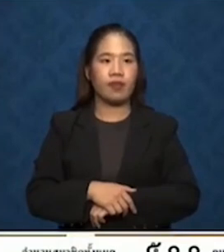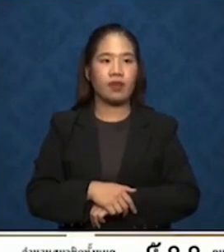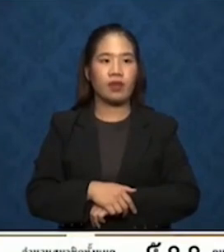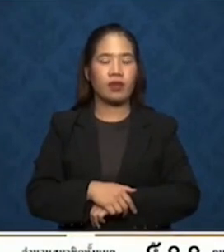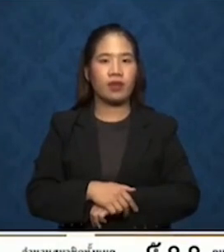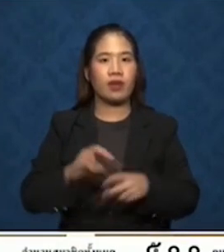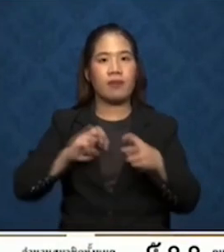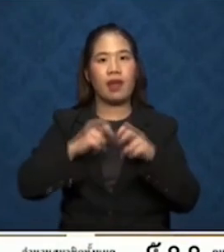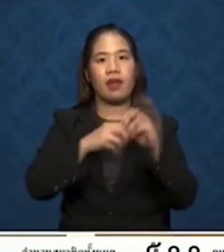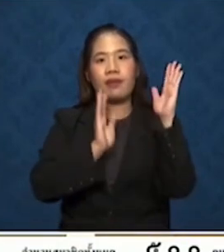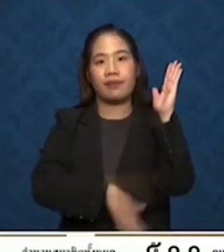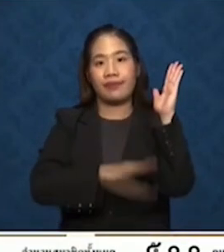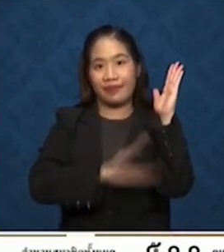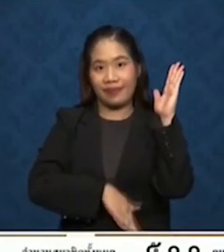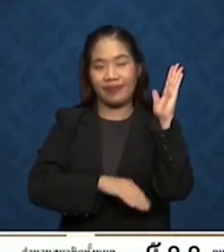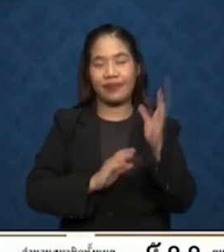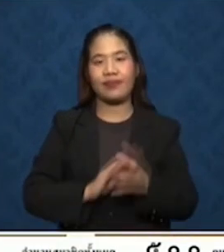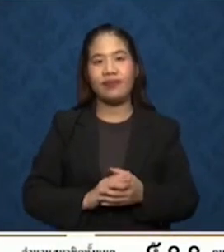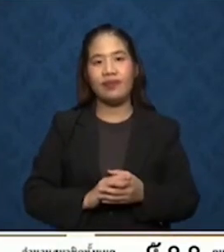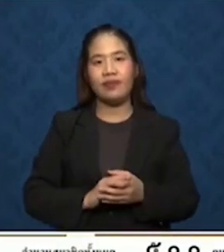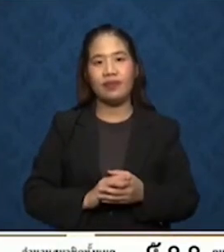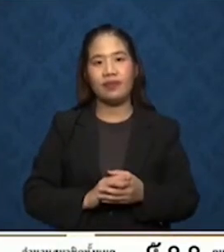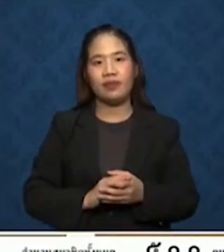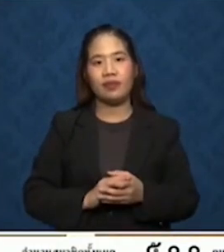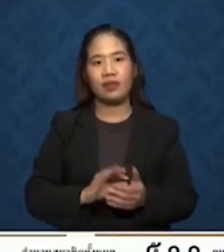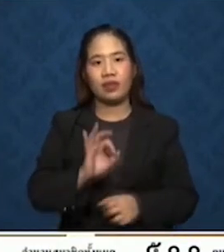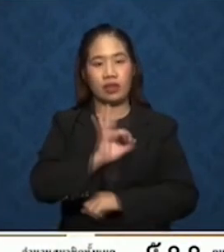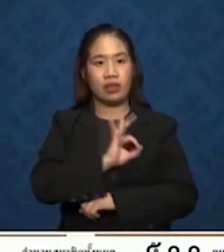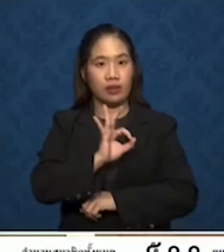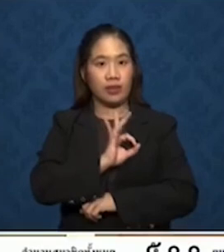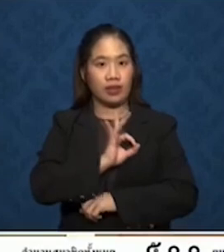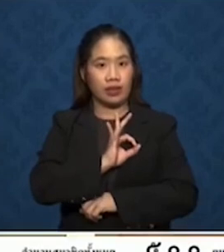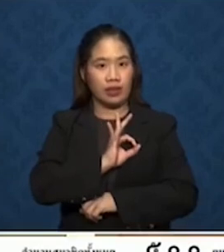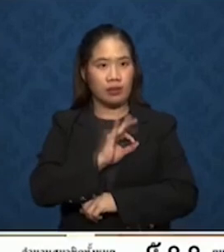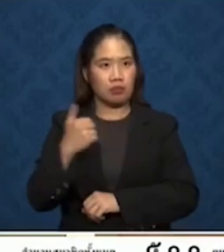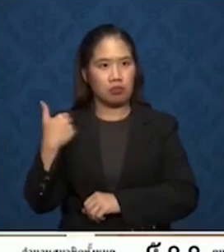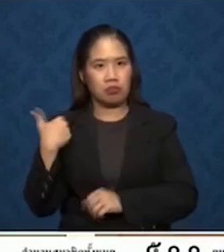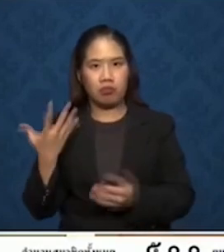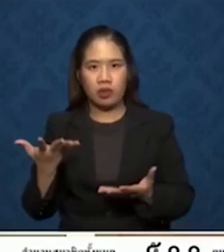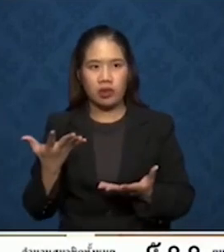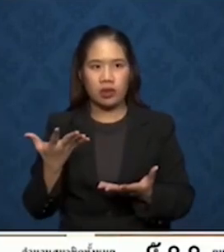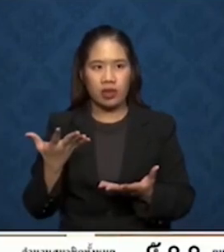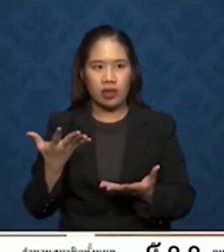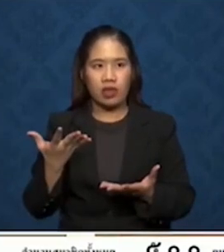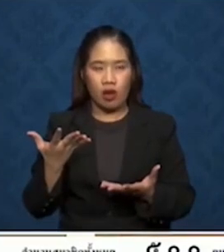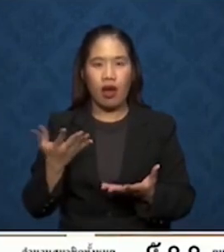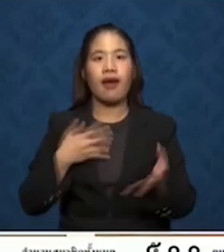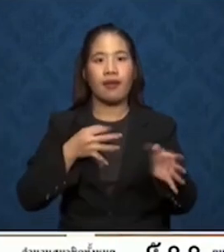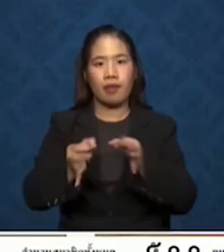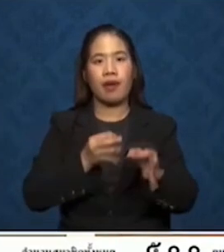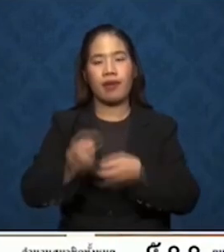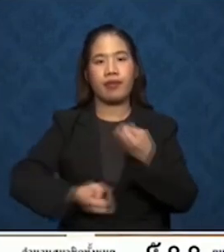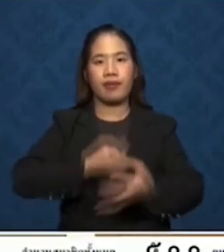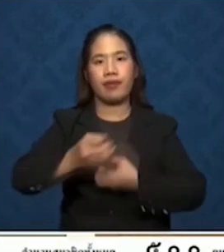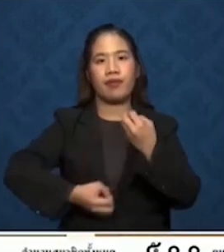เรื่องปัญหาภาคใต้นะครับซึ่งท่านสมาชิกซึ่งเป็นอดีตนายกก็ได้อภิปรายไปพอสมควร